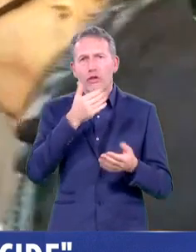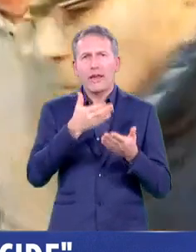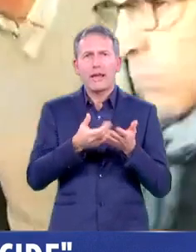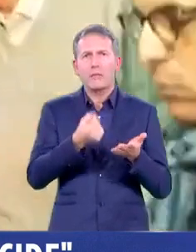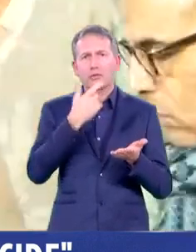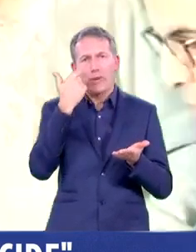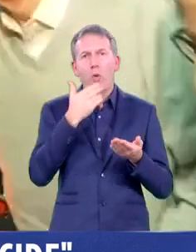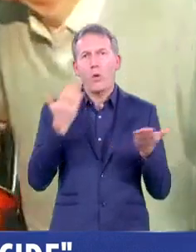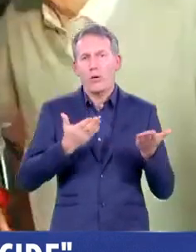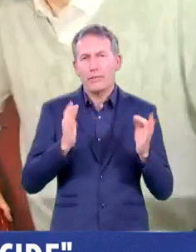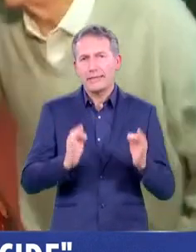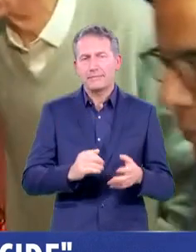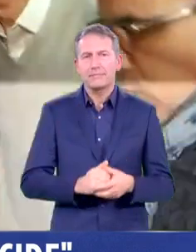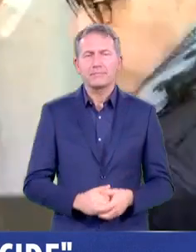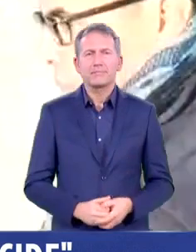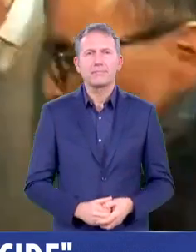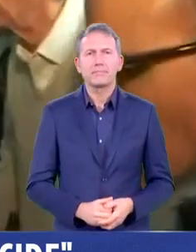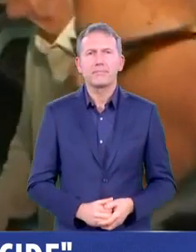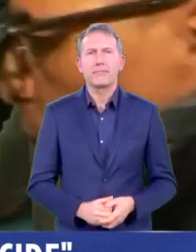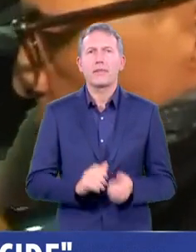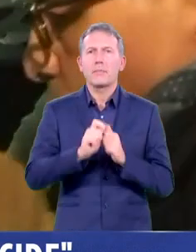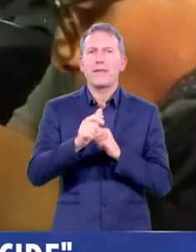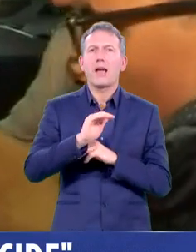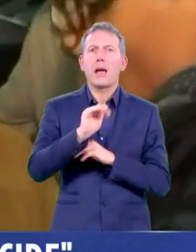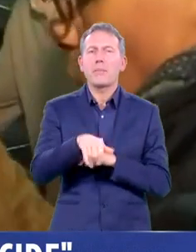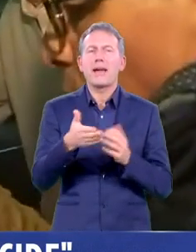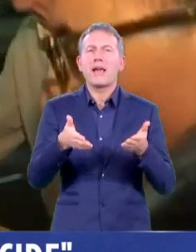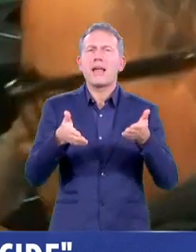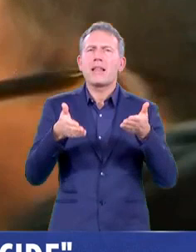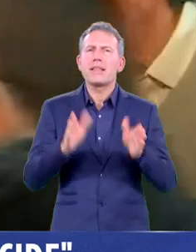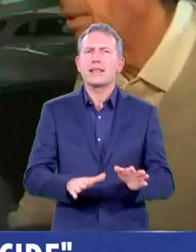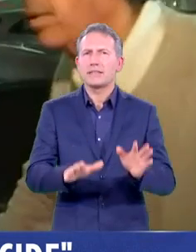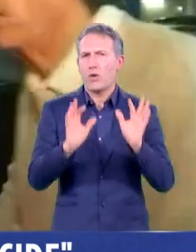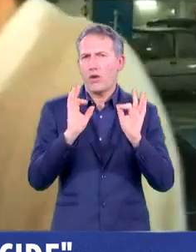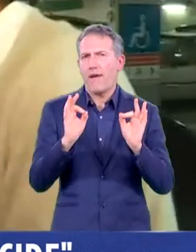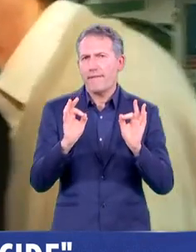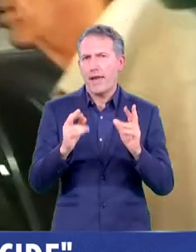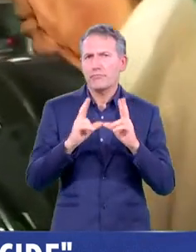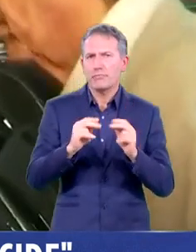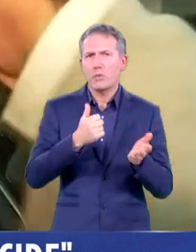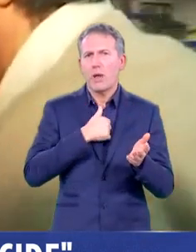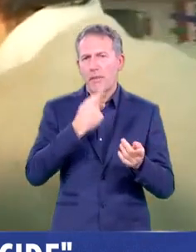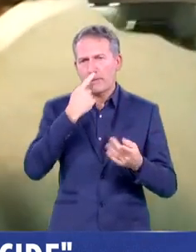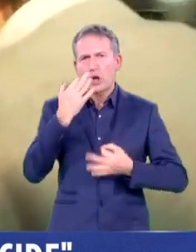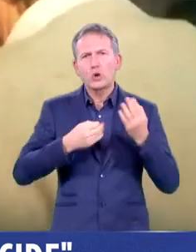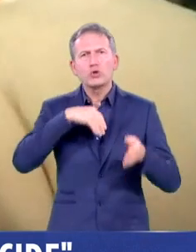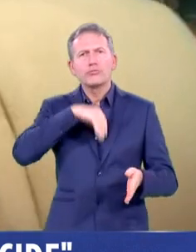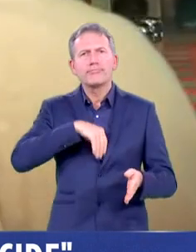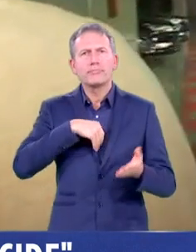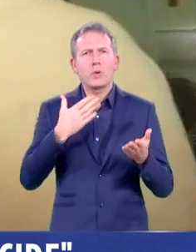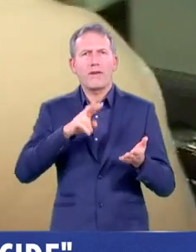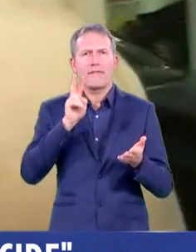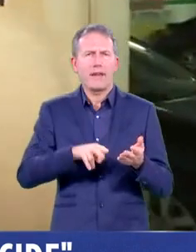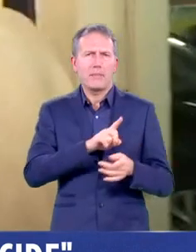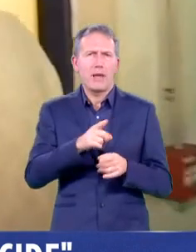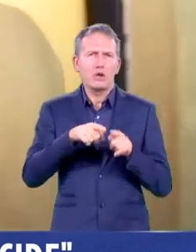ne sais pas quoi. Voilà. En ce qui concerne la décision, je la trouve totalement